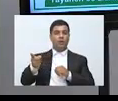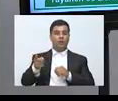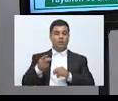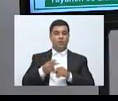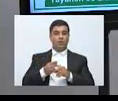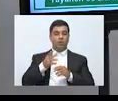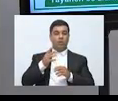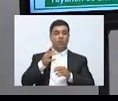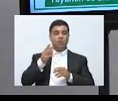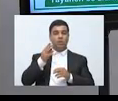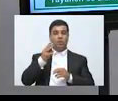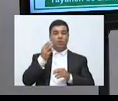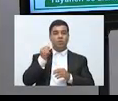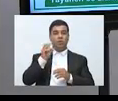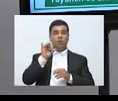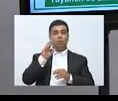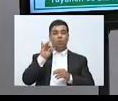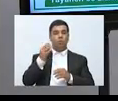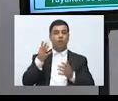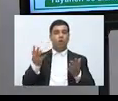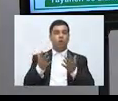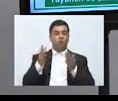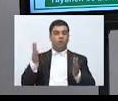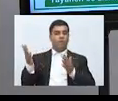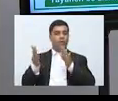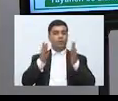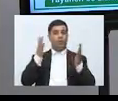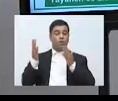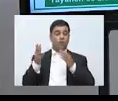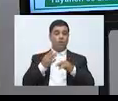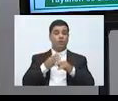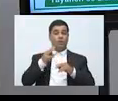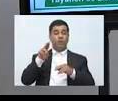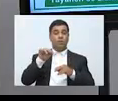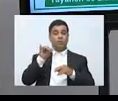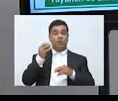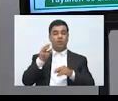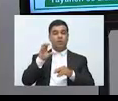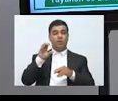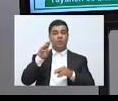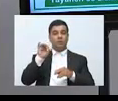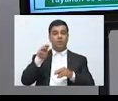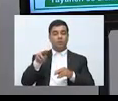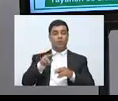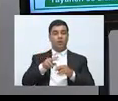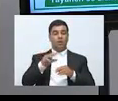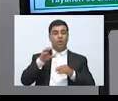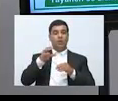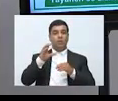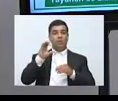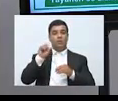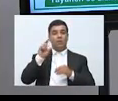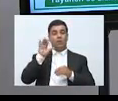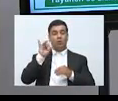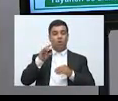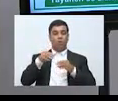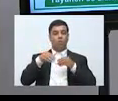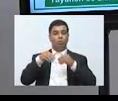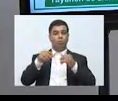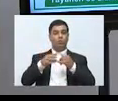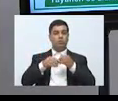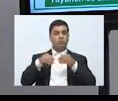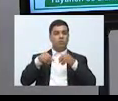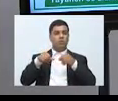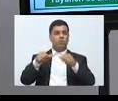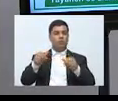Шаббода, легкий ветерок. Дашт, степь. Сахролар, пустыни. Бейпайон,